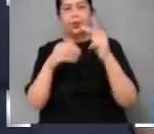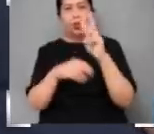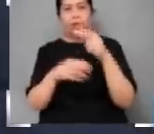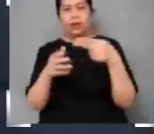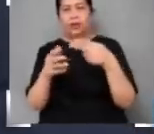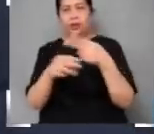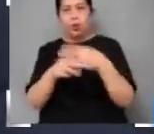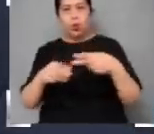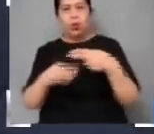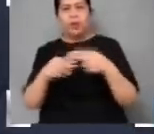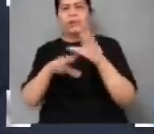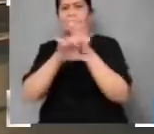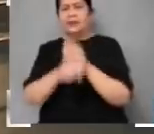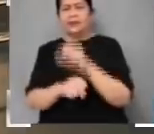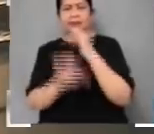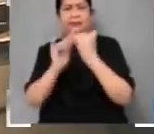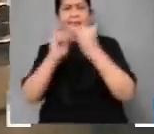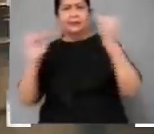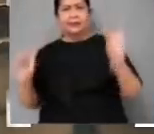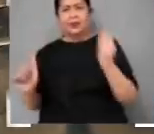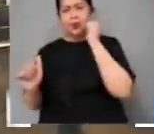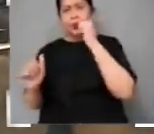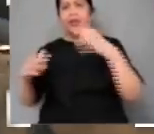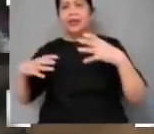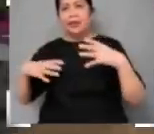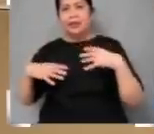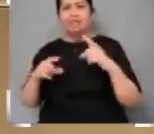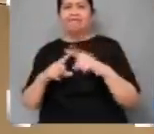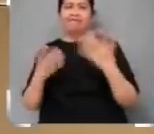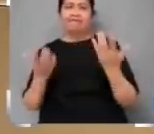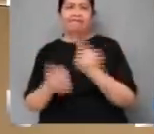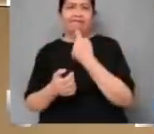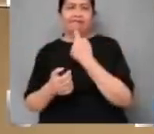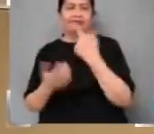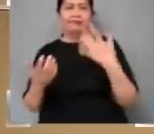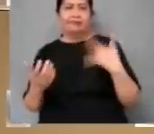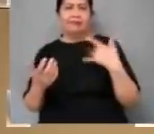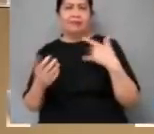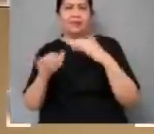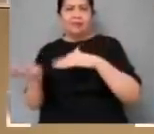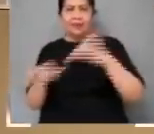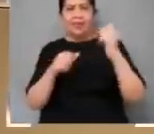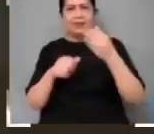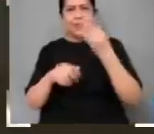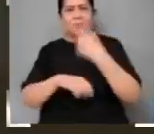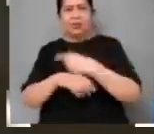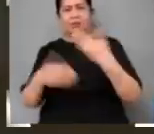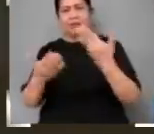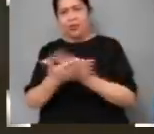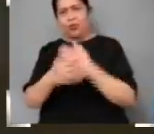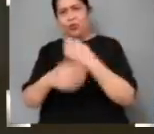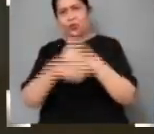kapiling ang pamilya tuwing holiday season, iba pa rin aniya ang pakiramdam kapag umaalis ilang araw bago magbagong taon.